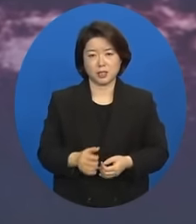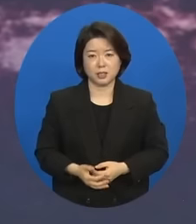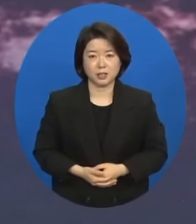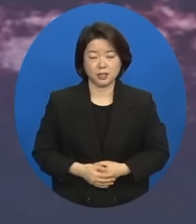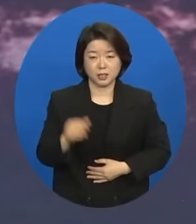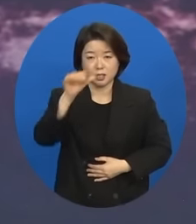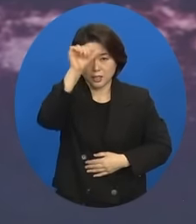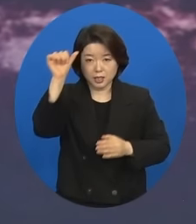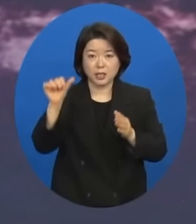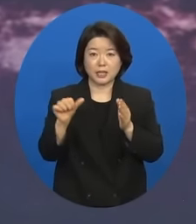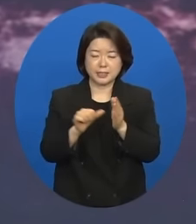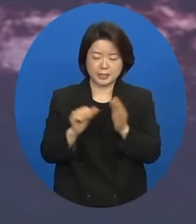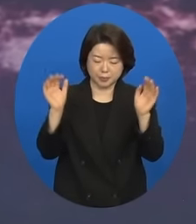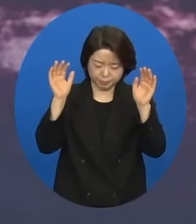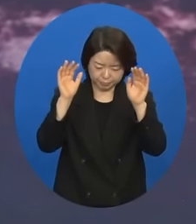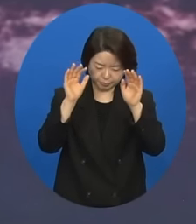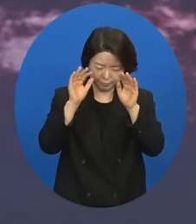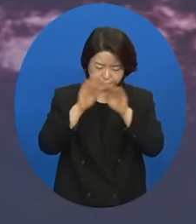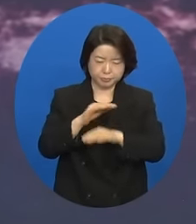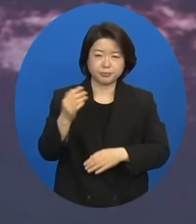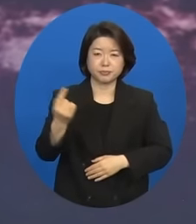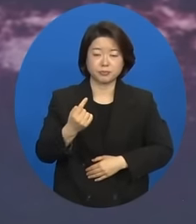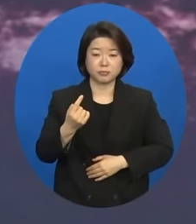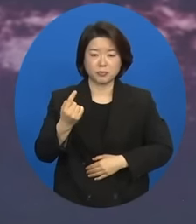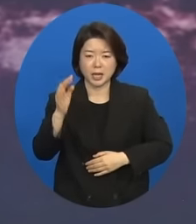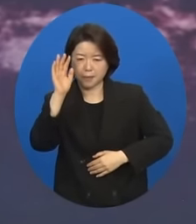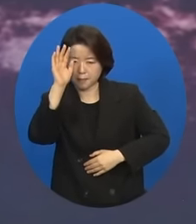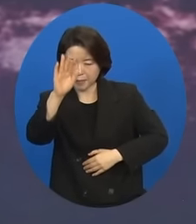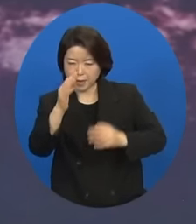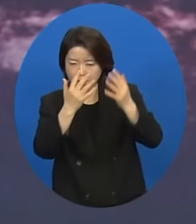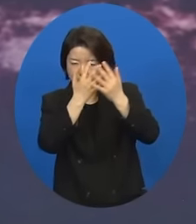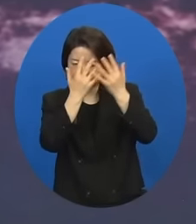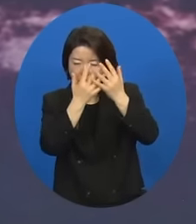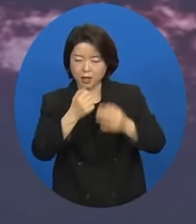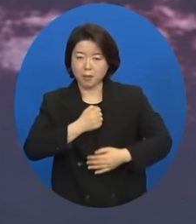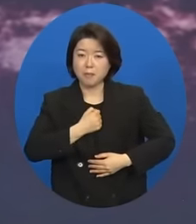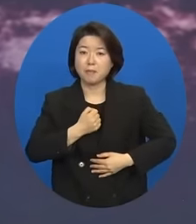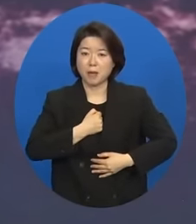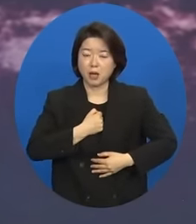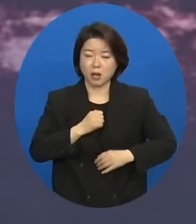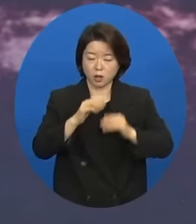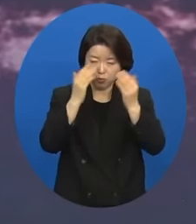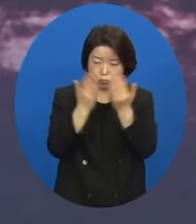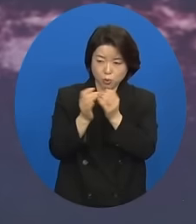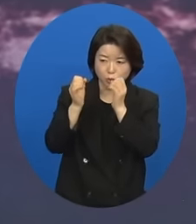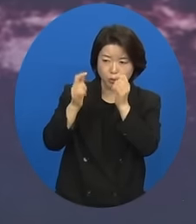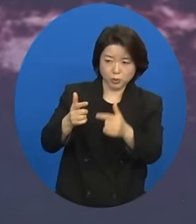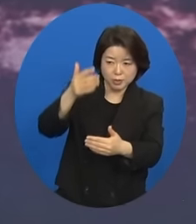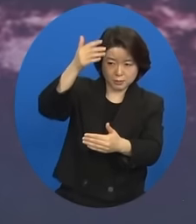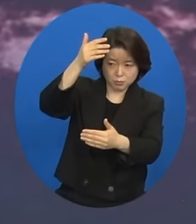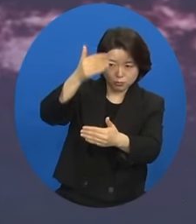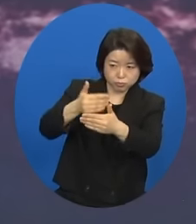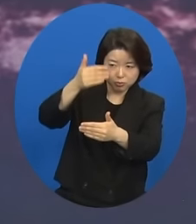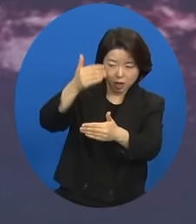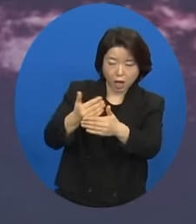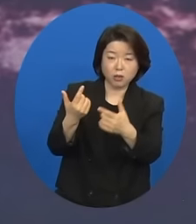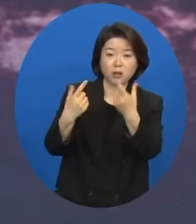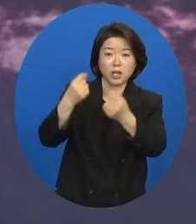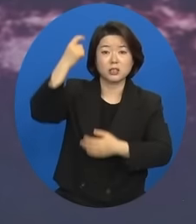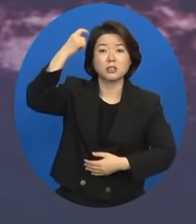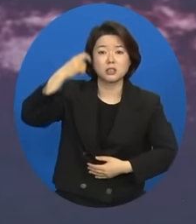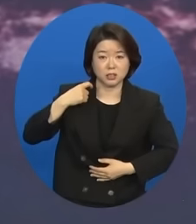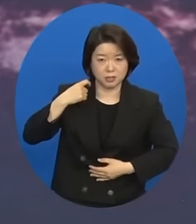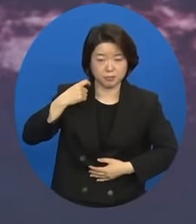짙은 어둠이 들여오고 앞이 보이지 않고 미래가 막막하고 모든 기회의 문들은 다쳐 있는 상태라는 거예요